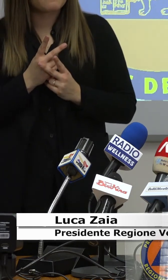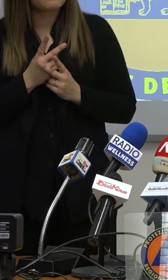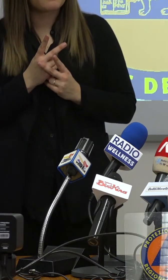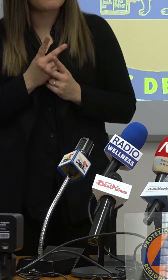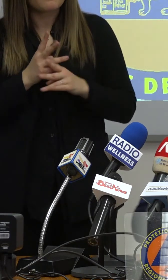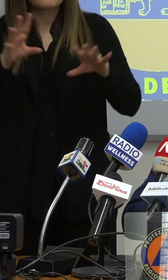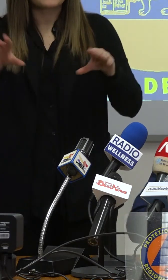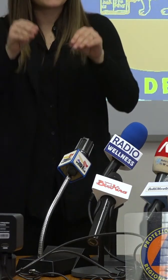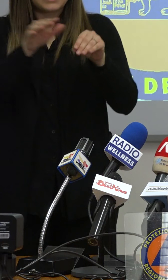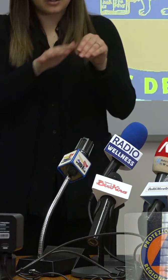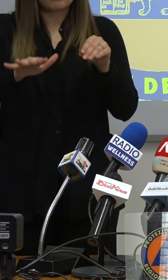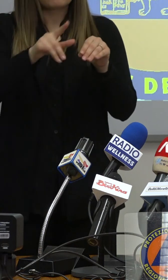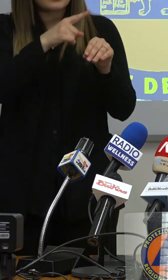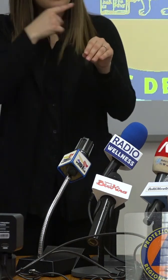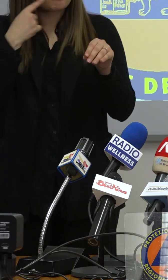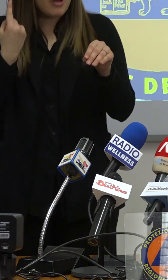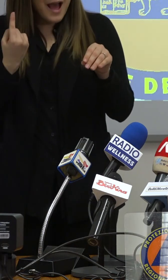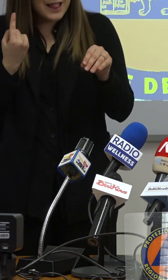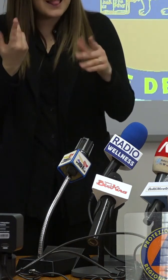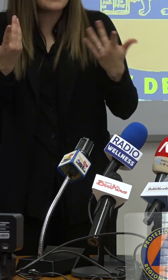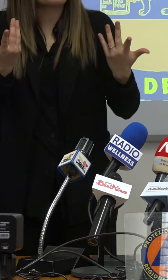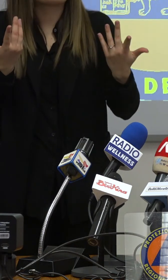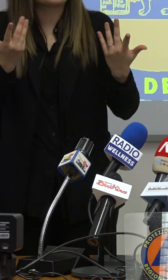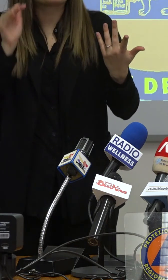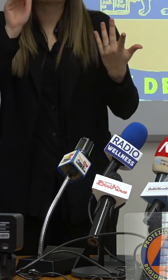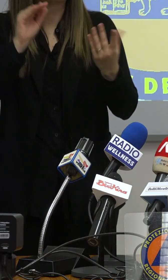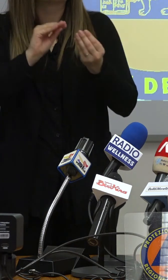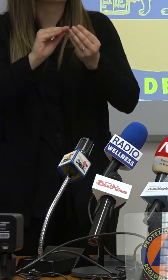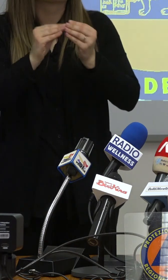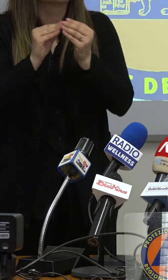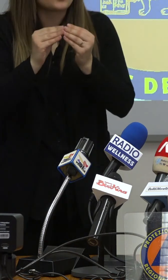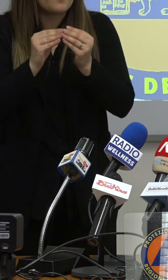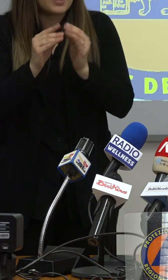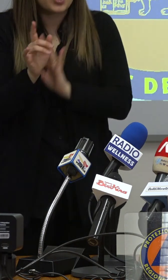gialla, quindi avremo, diciamo, un nuovo scenario epidemiologico che da lunedì